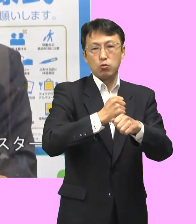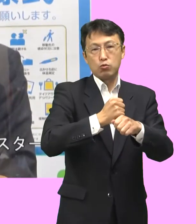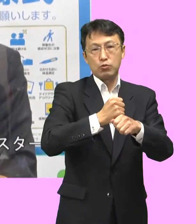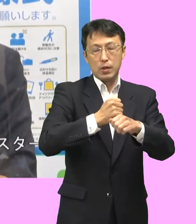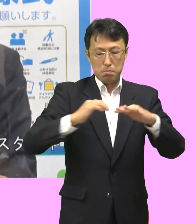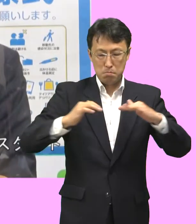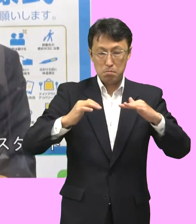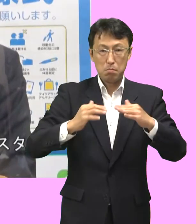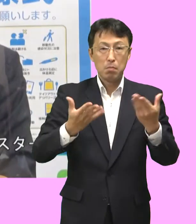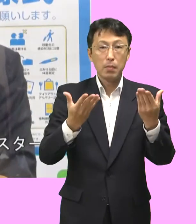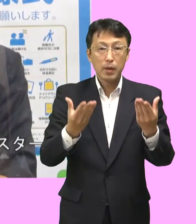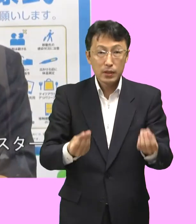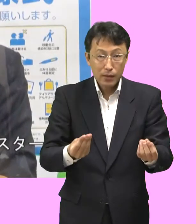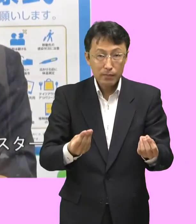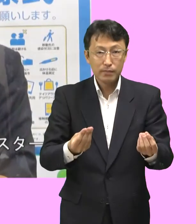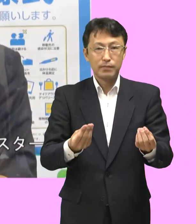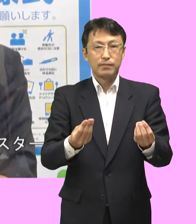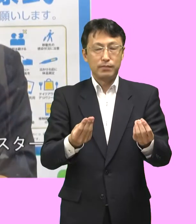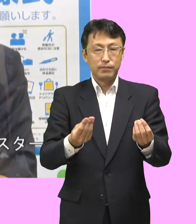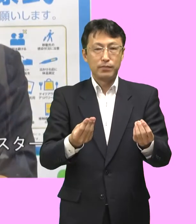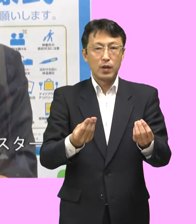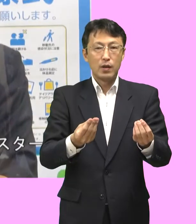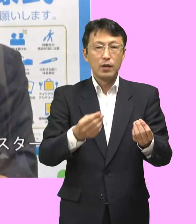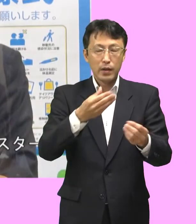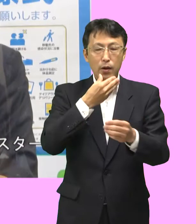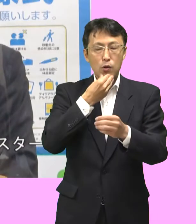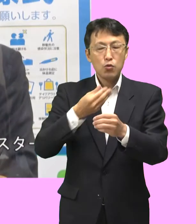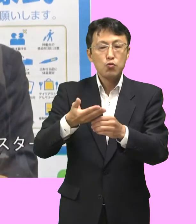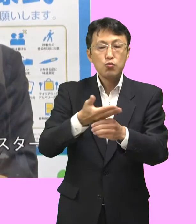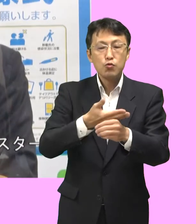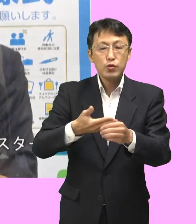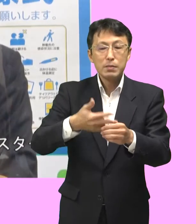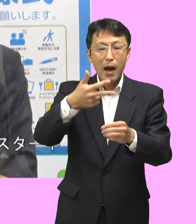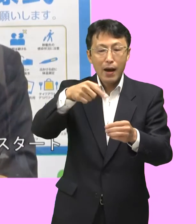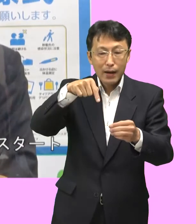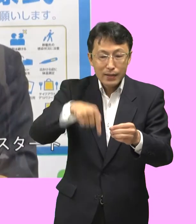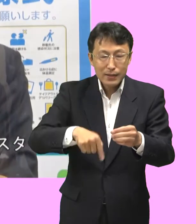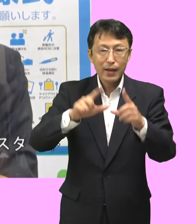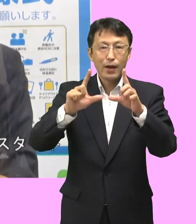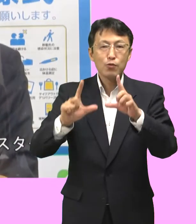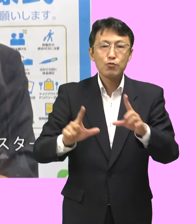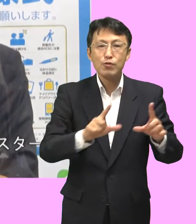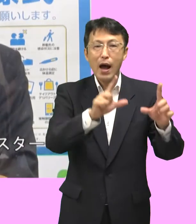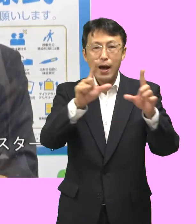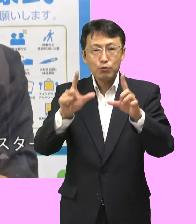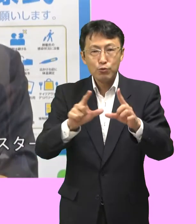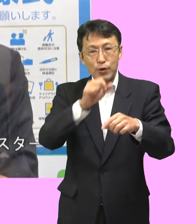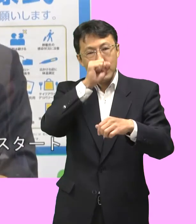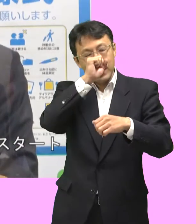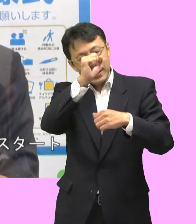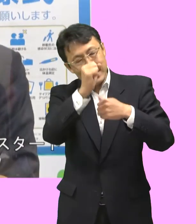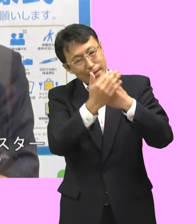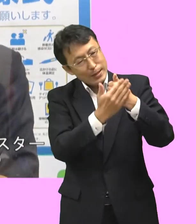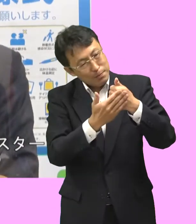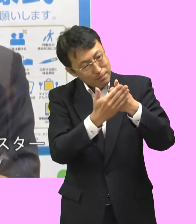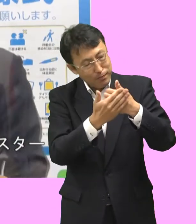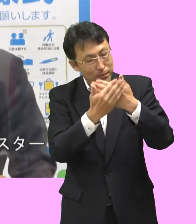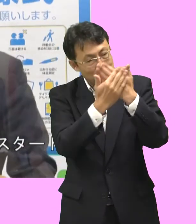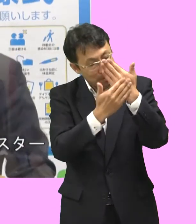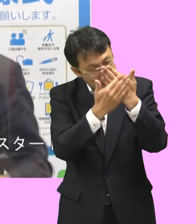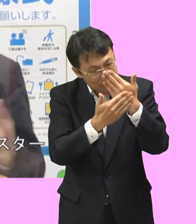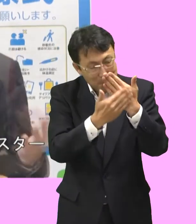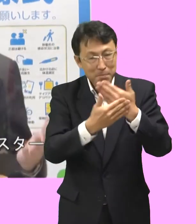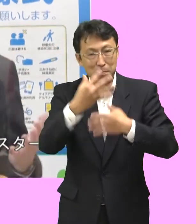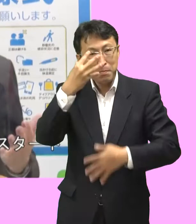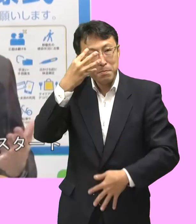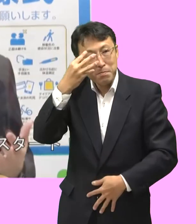まあ、こういった中でですね、福島で暮らすいいところというか魅力というかですね、そういった